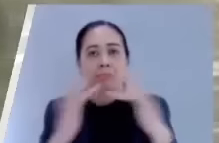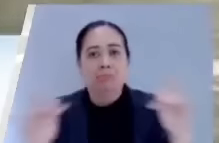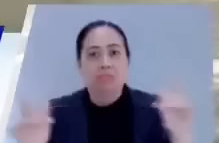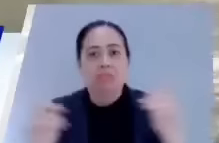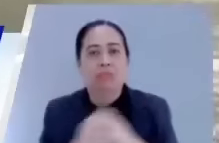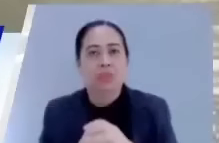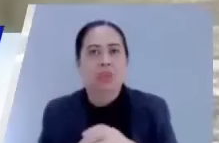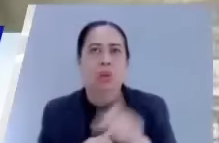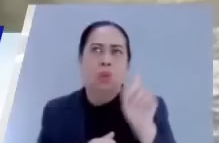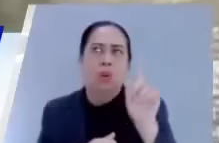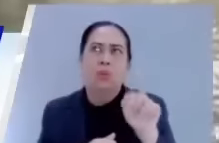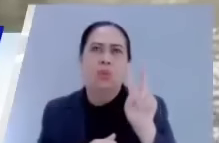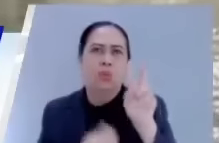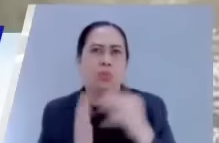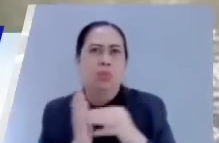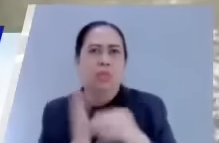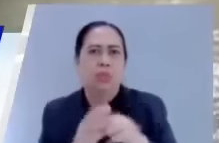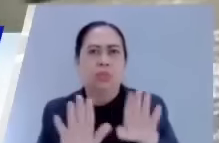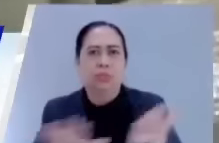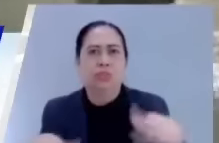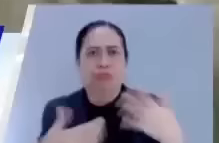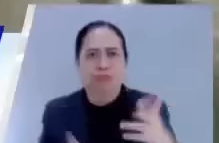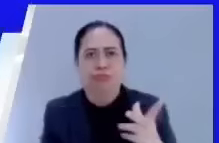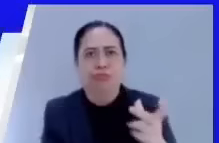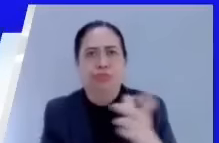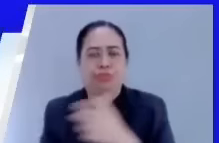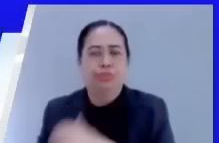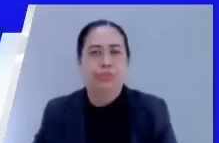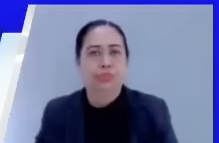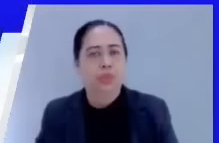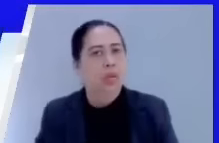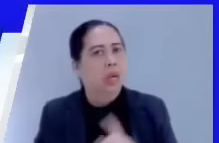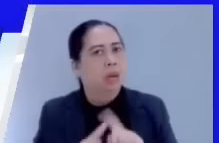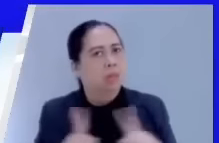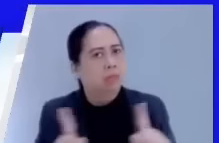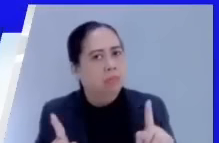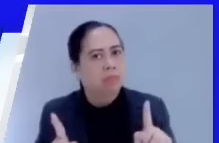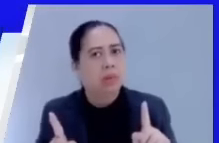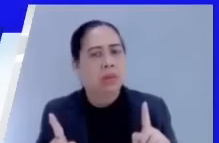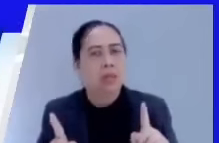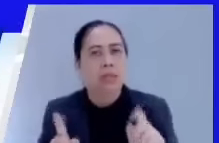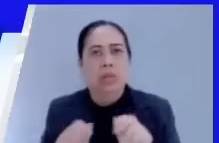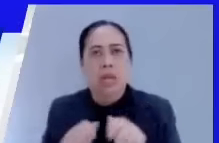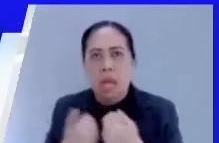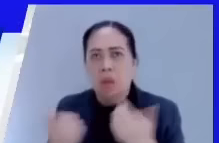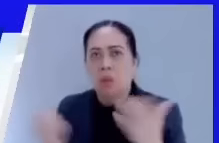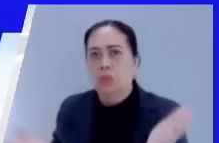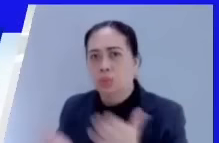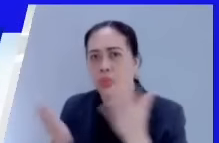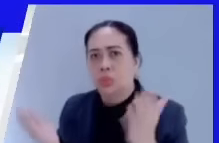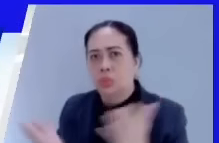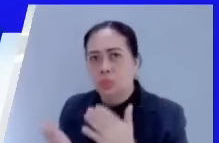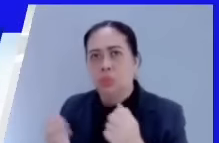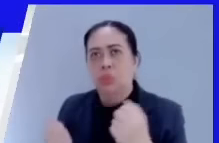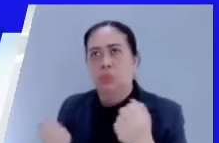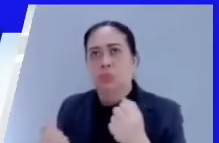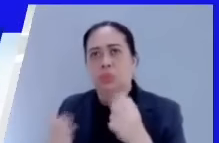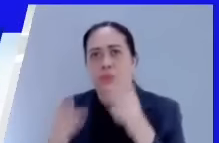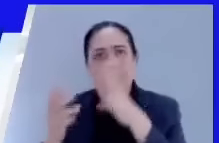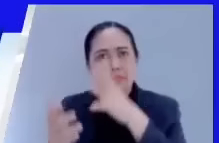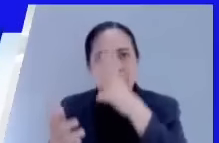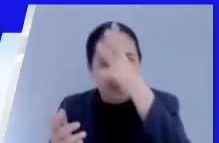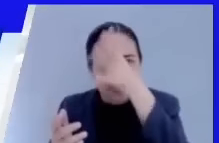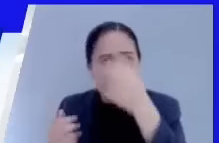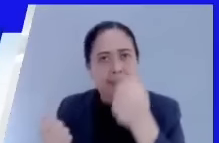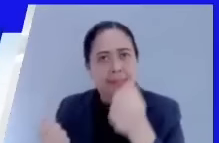1.2 million children. Pero Secretary, paano ba natin na hihikayatin, kukumbinsihin yung mga magulang? Siyempre, kailangan